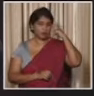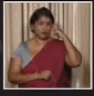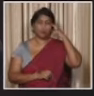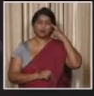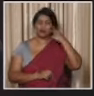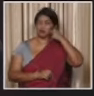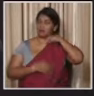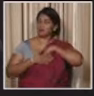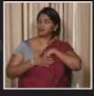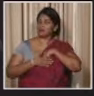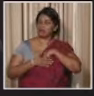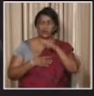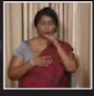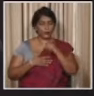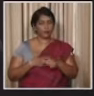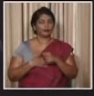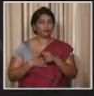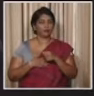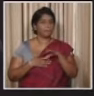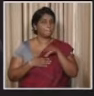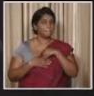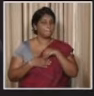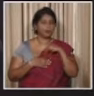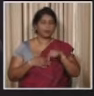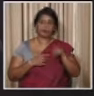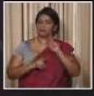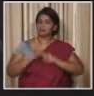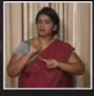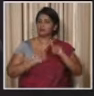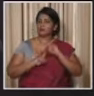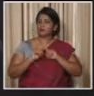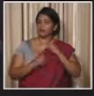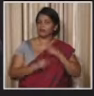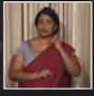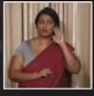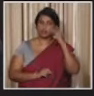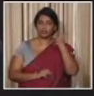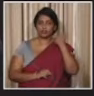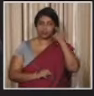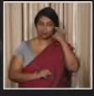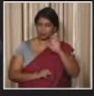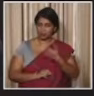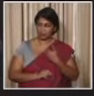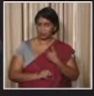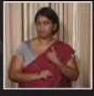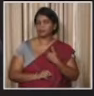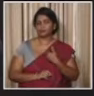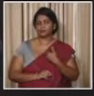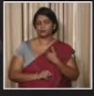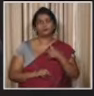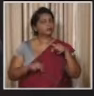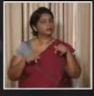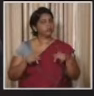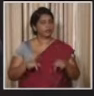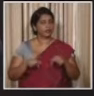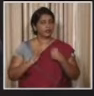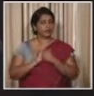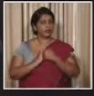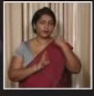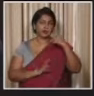හද සාක්ෂියට එකඟව අද සාකච්ඡා කරයි කියන කාරණේ මම විශේෂයෙන් බලාපොරොත්තු වෙනවා. දැන් ගරු